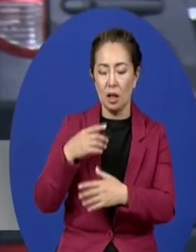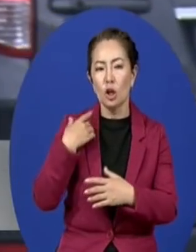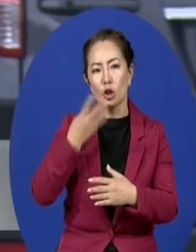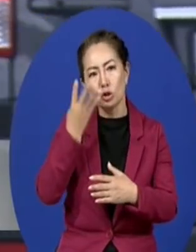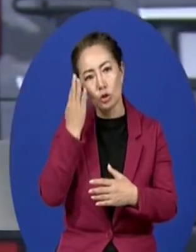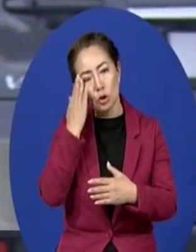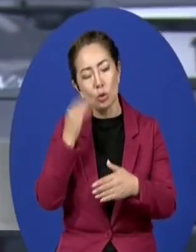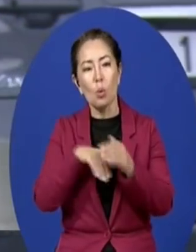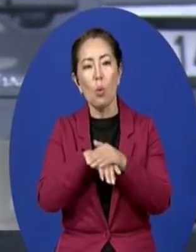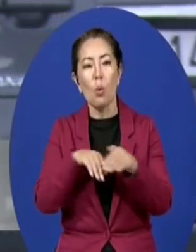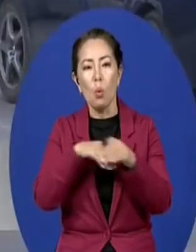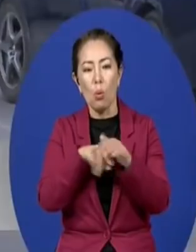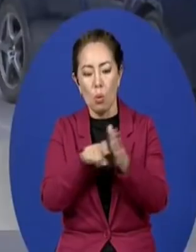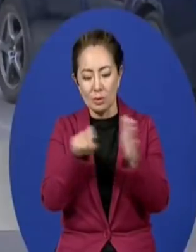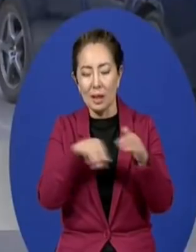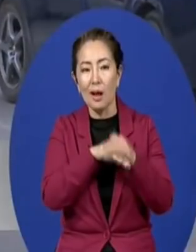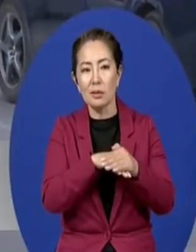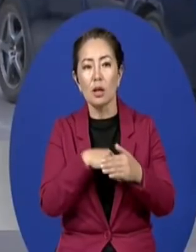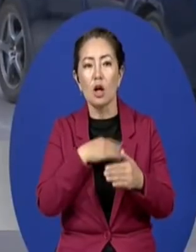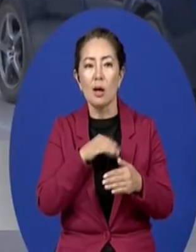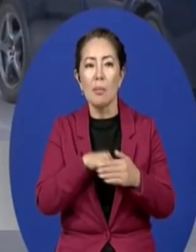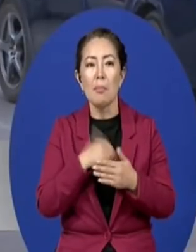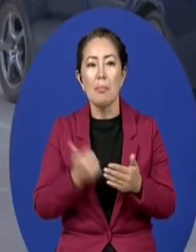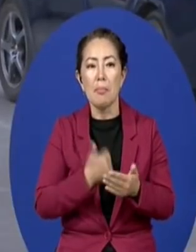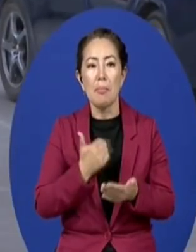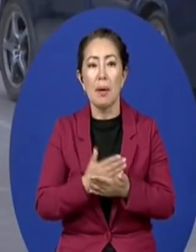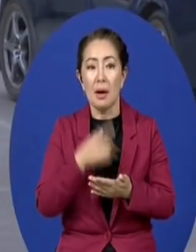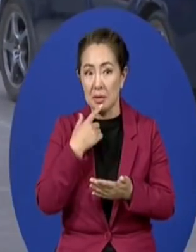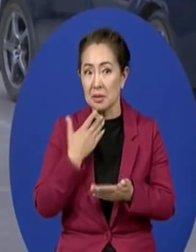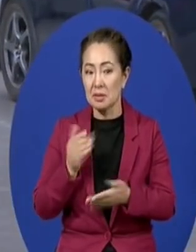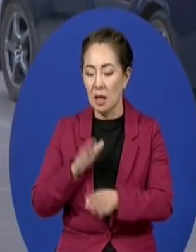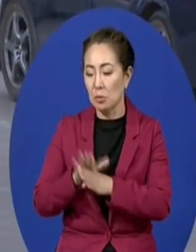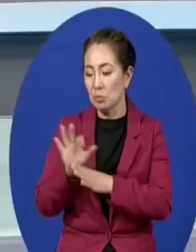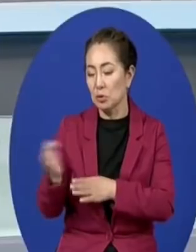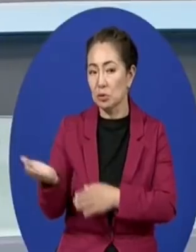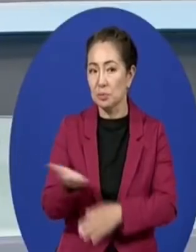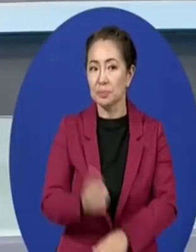хоногийн шатхууны нөөц байгааг албаныхан хэлж байна.